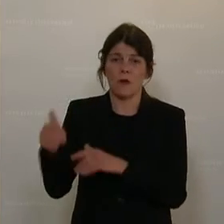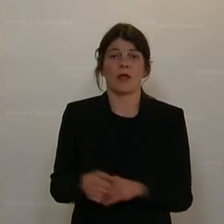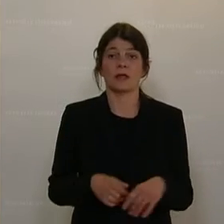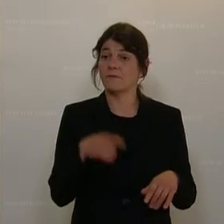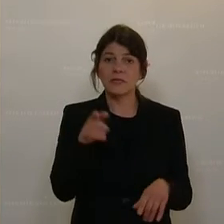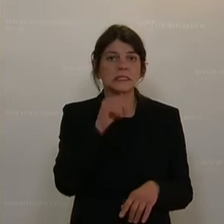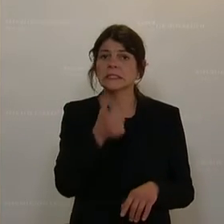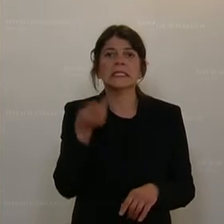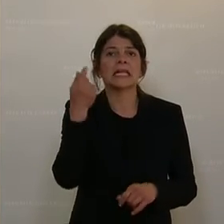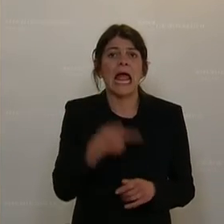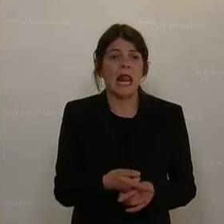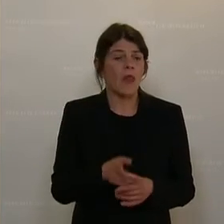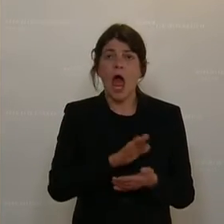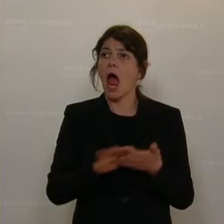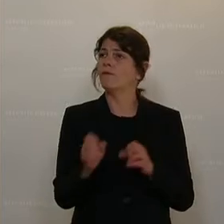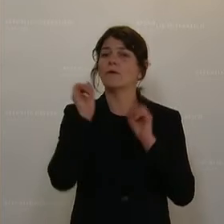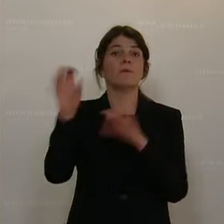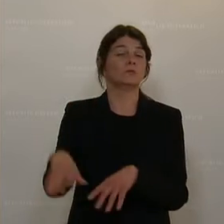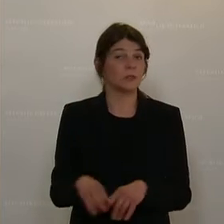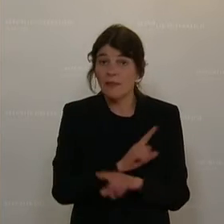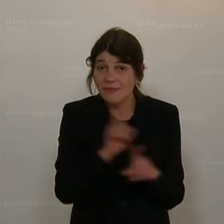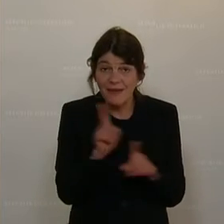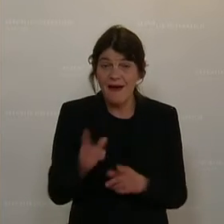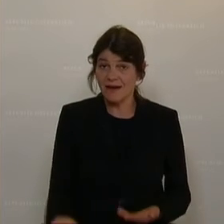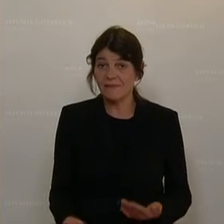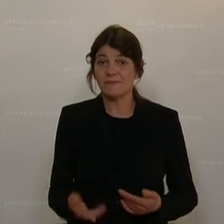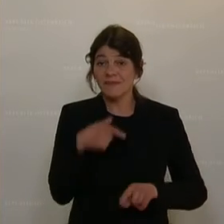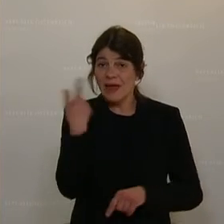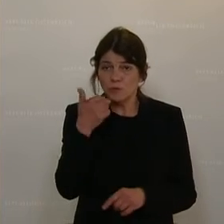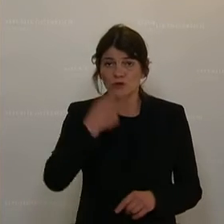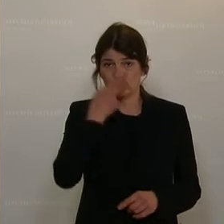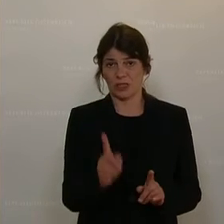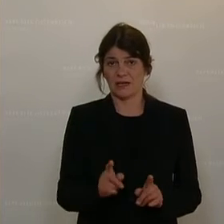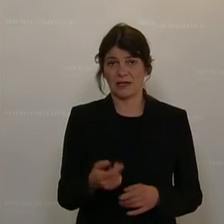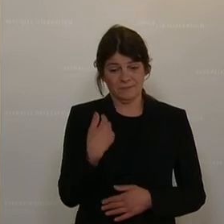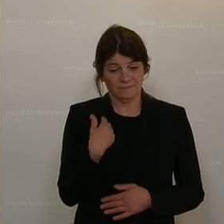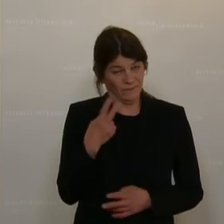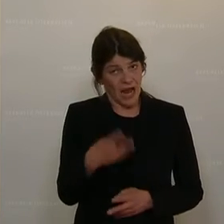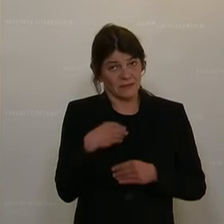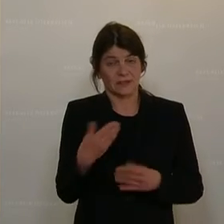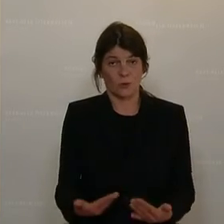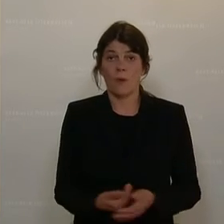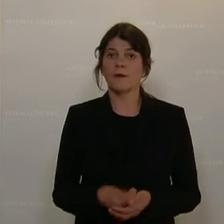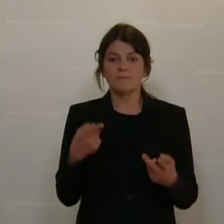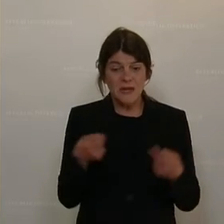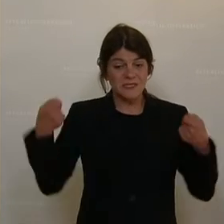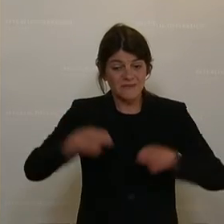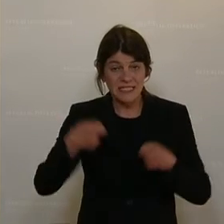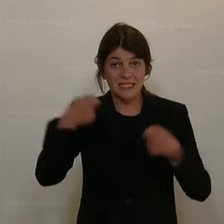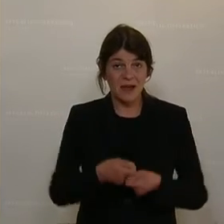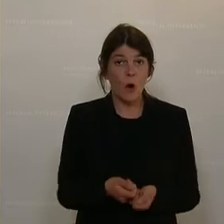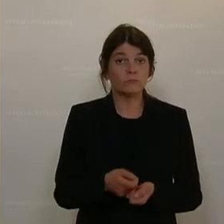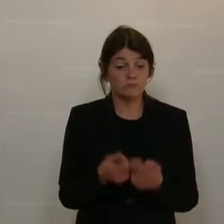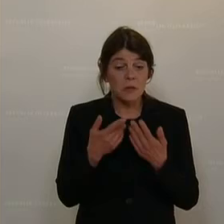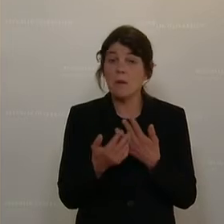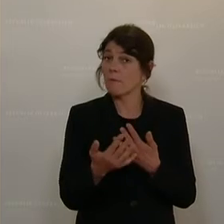Geld, das einfach aus dem Fenster hinausgeworfen wird. Das müssen wir verstehen, das müssen wir auch so sehen. Das ist eine Investition, die